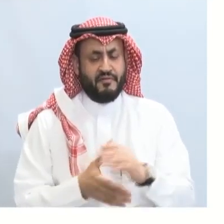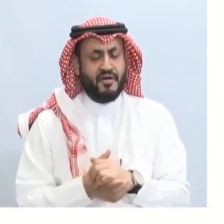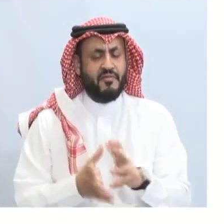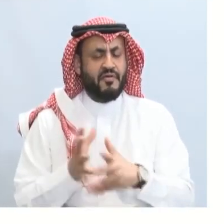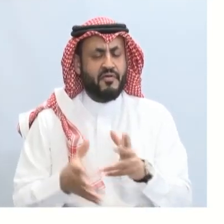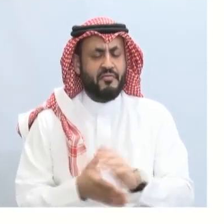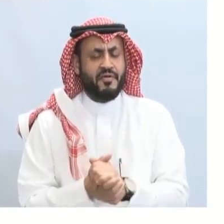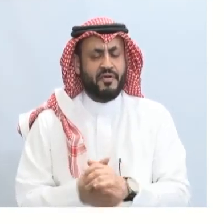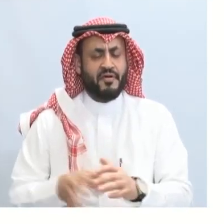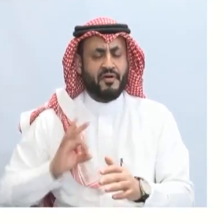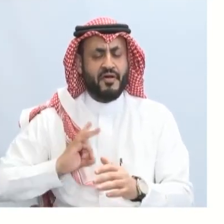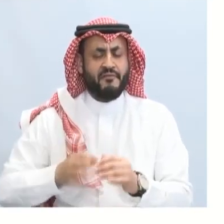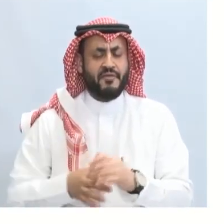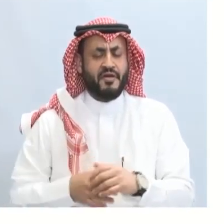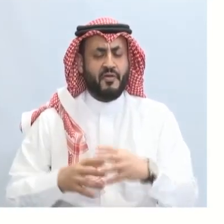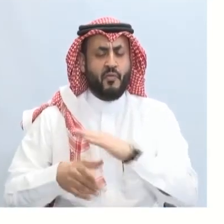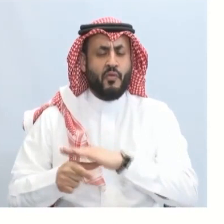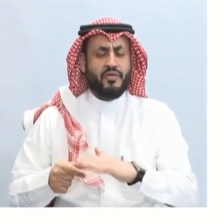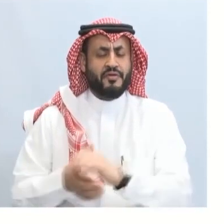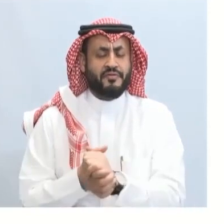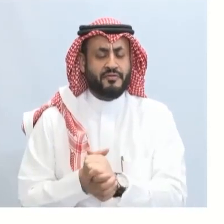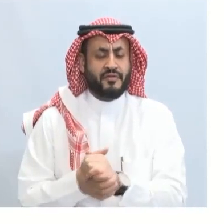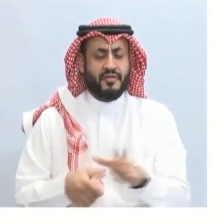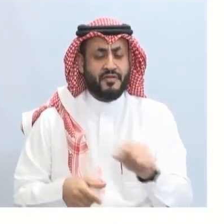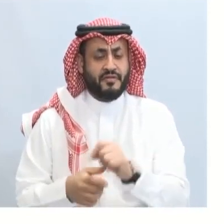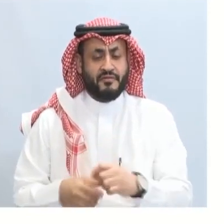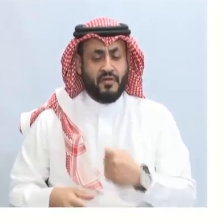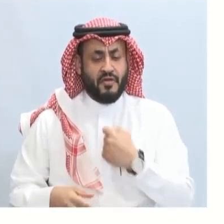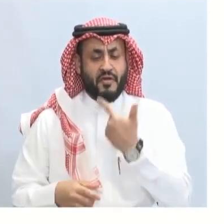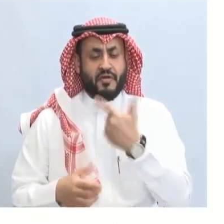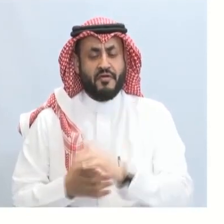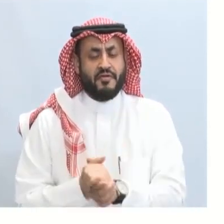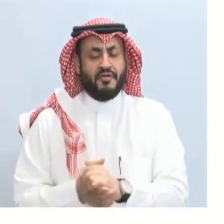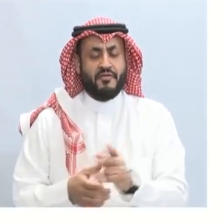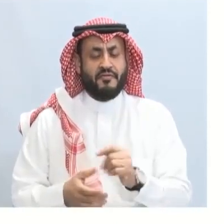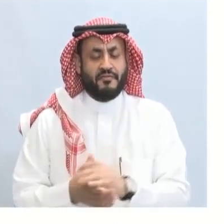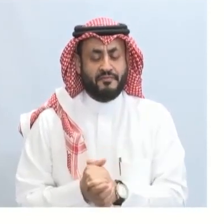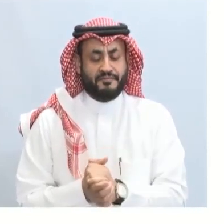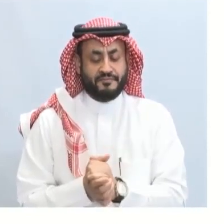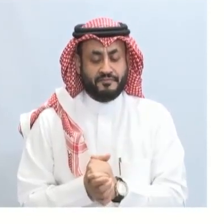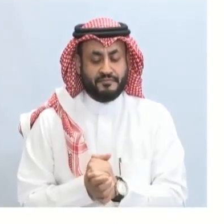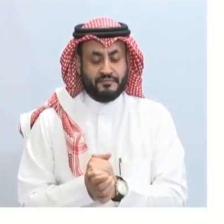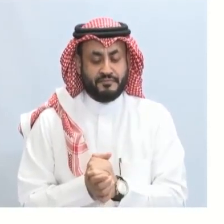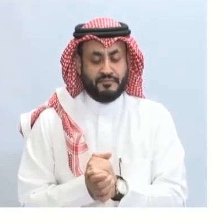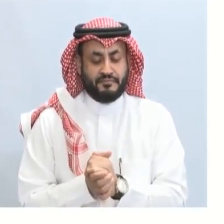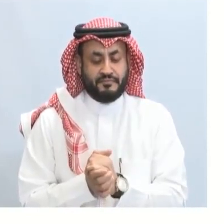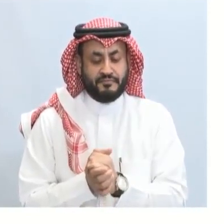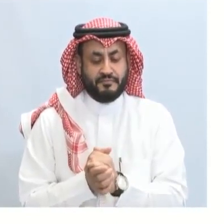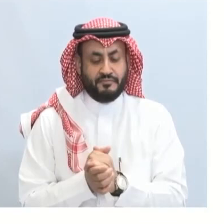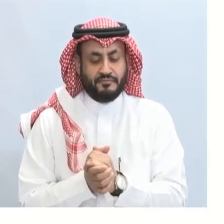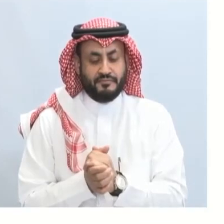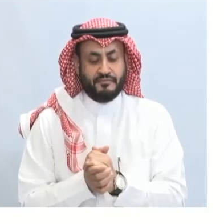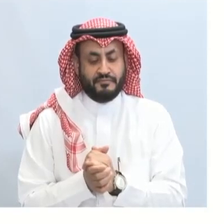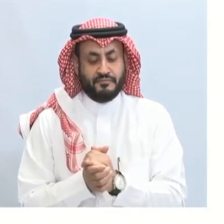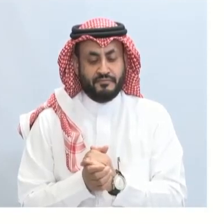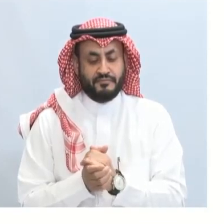وامتثاله للقيم الوطنيه كالاعتماد الوطن ورموزه الوطنيه